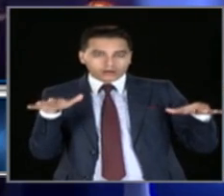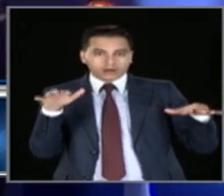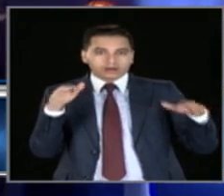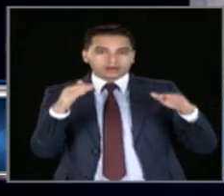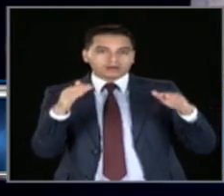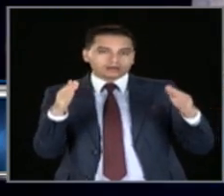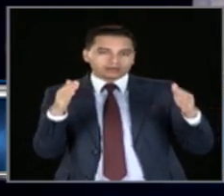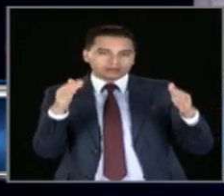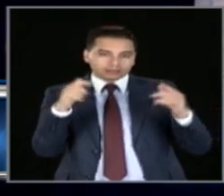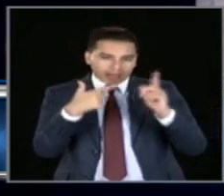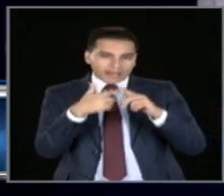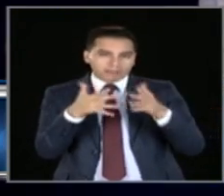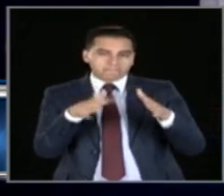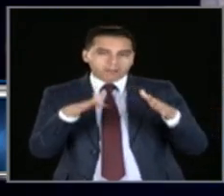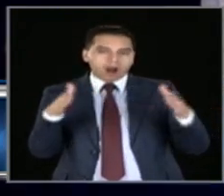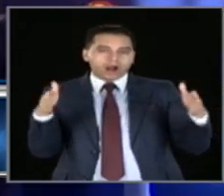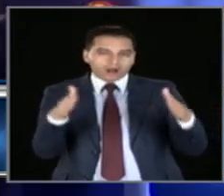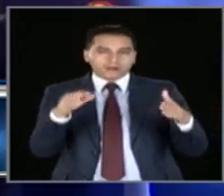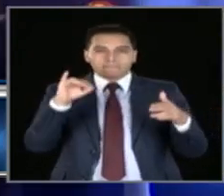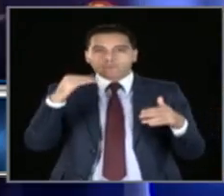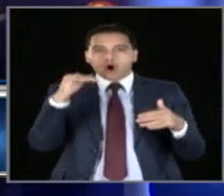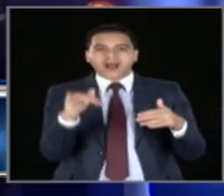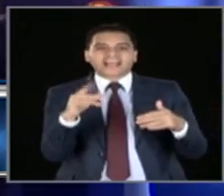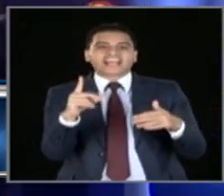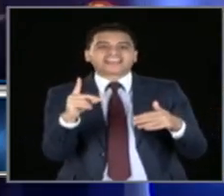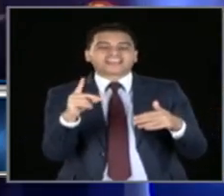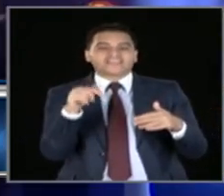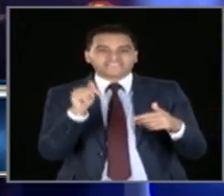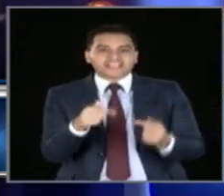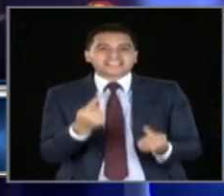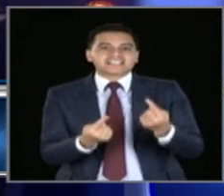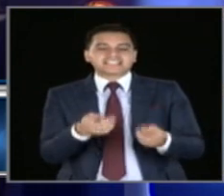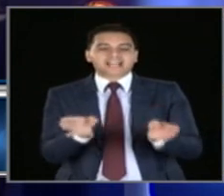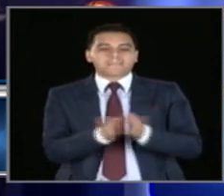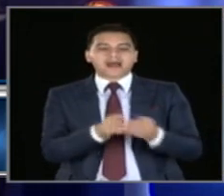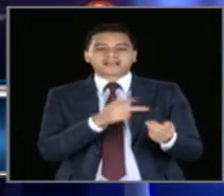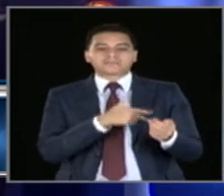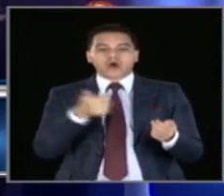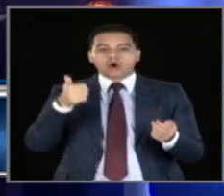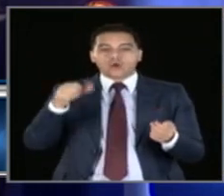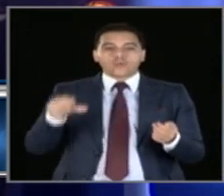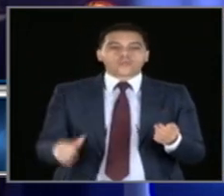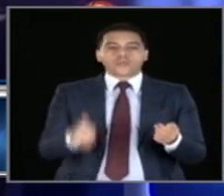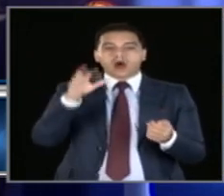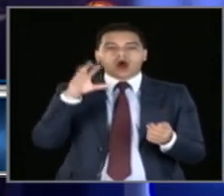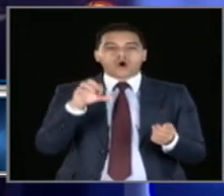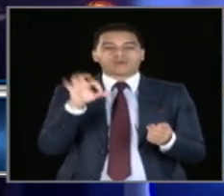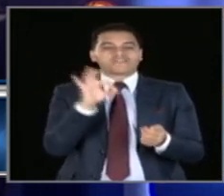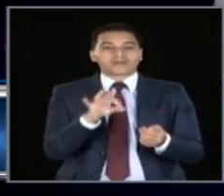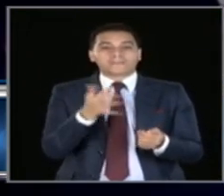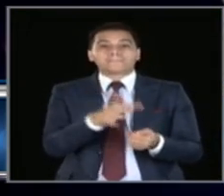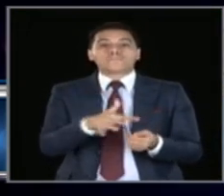مساحتها 1540 كيلومتر مربع ذات أصل بركاني. ممكن المحيط